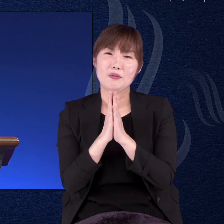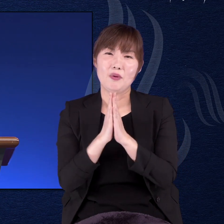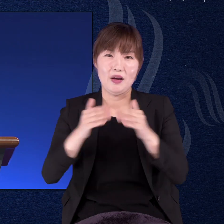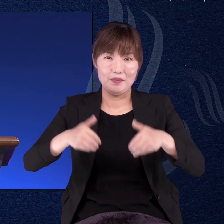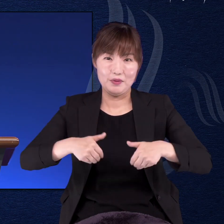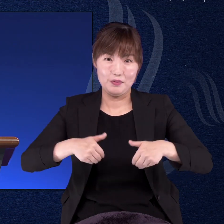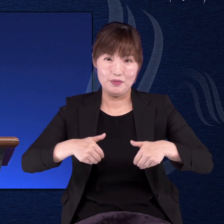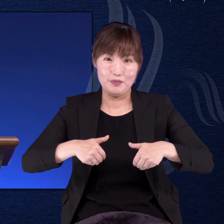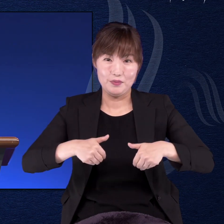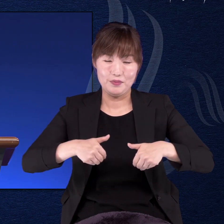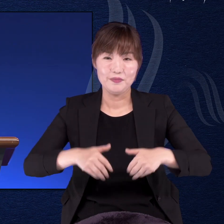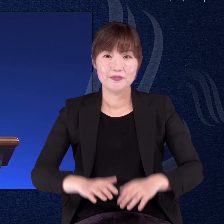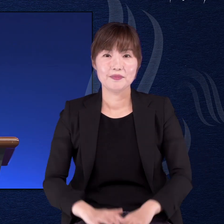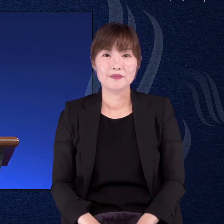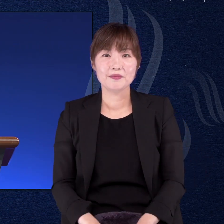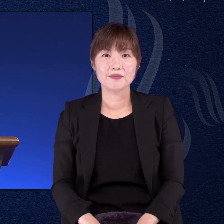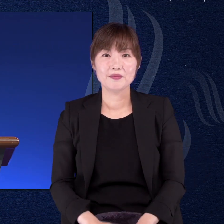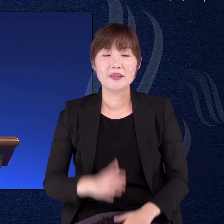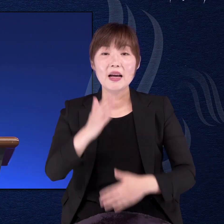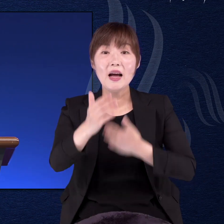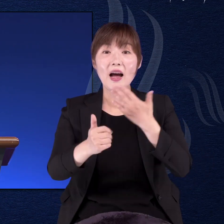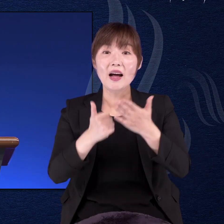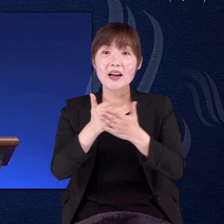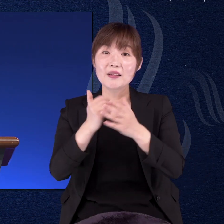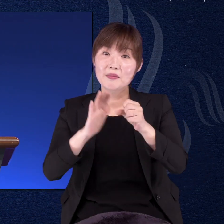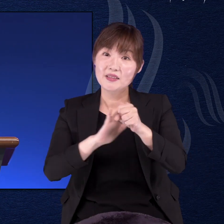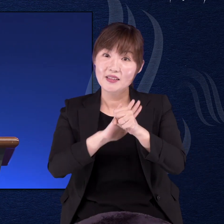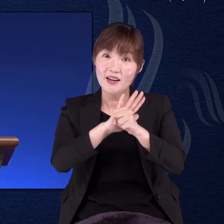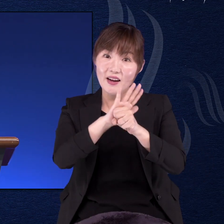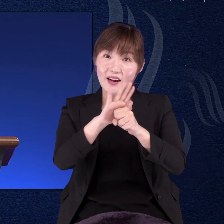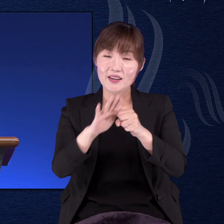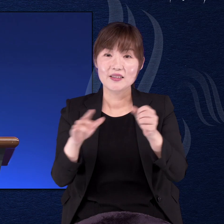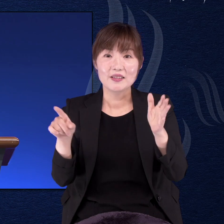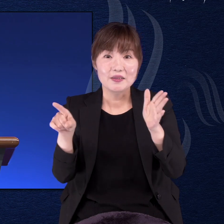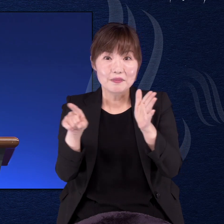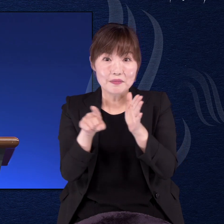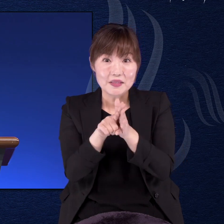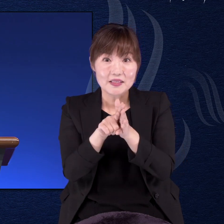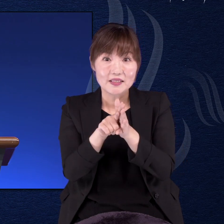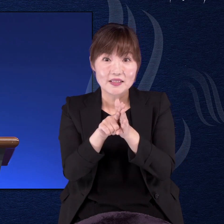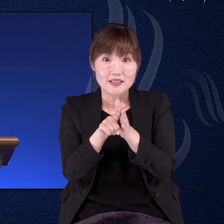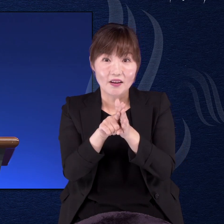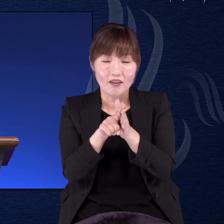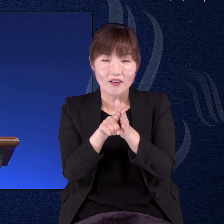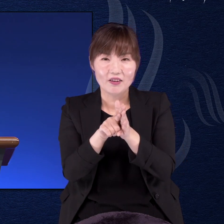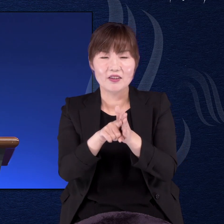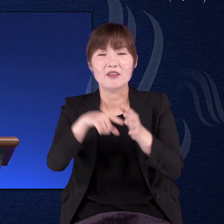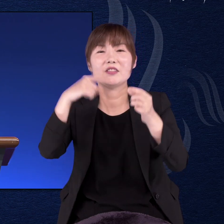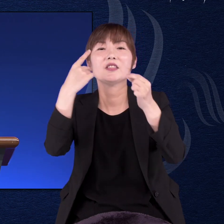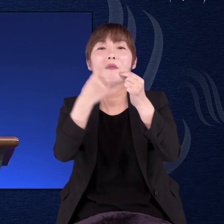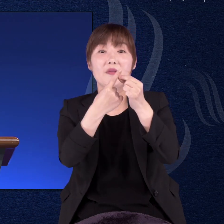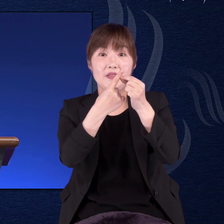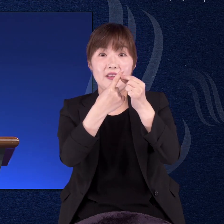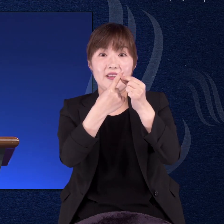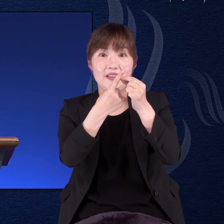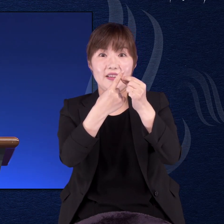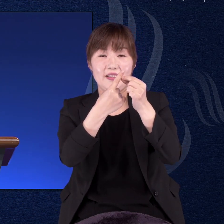그 하나님의 사랑을 믿는 그 믿음이 첫 번째고요. 두 번째